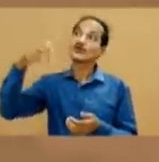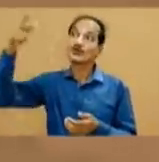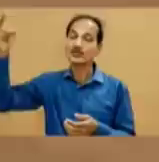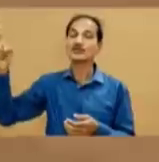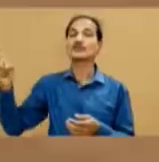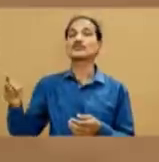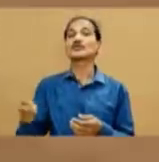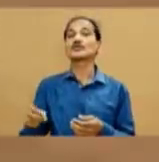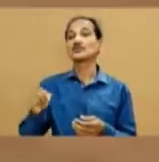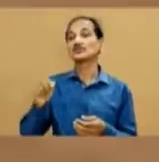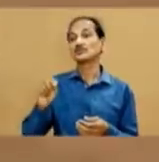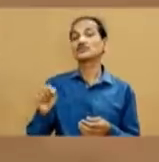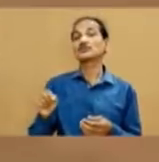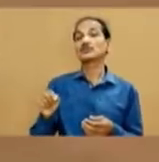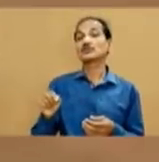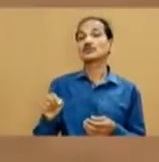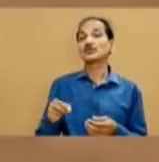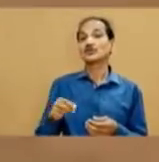ଇଟ୍ ଇଜ୍ ଅ ପ୍ରାଉଡ୍ ମୁଭମେଣ୍ଟ,